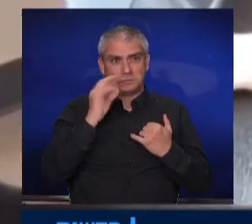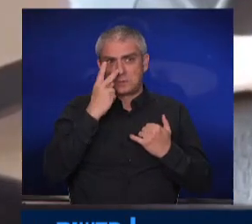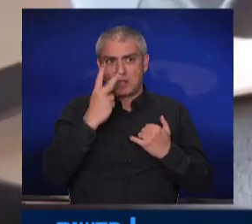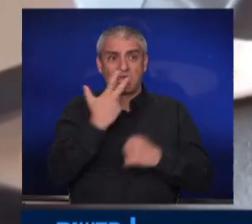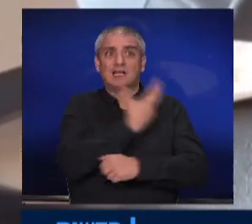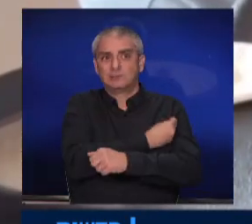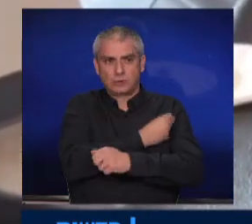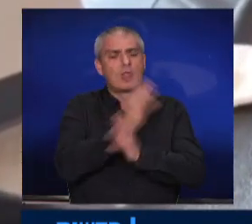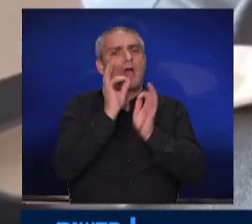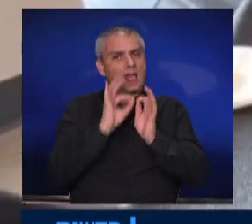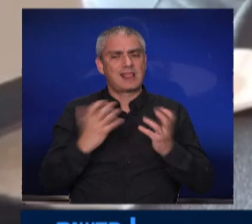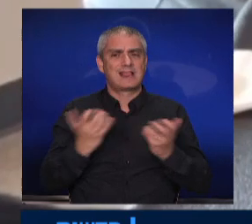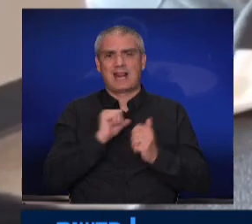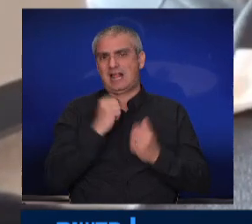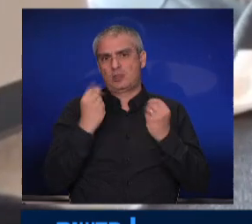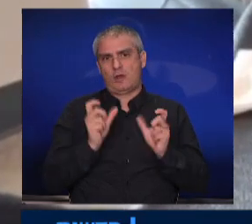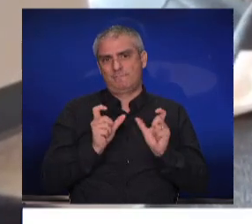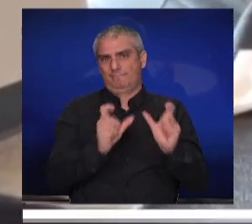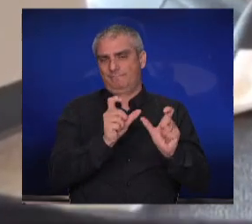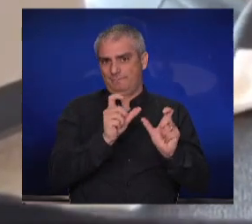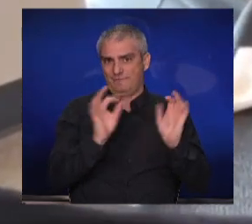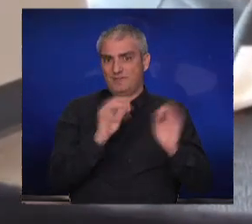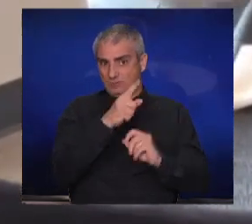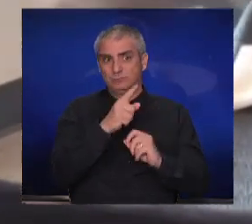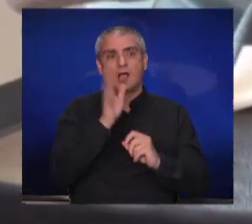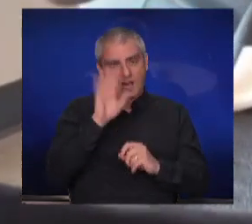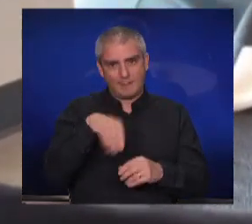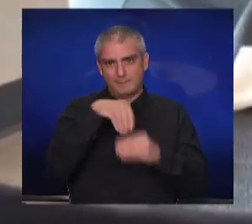שהחיסון הוא עדיין הכלי היעיל ביותר נגדו, גם בקרב ילדים.